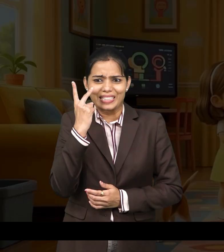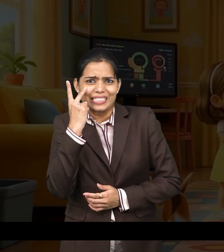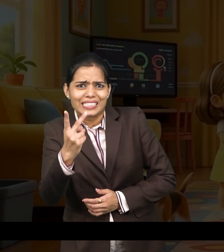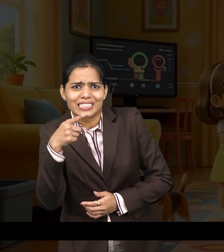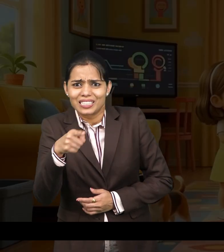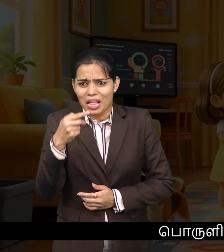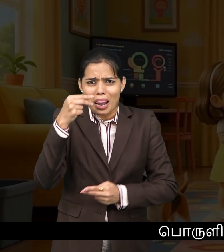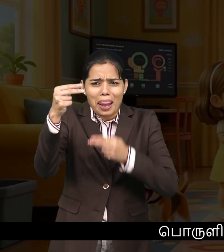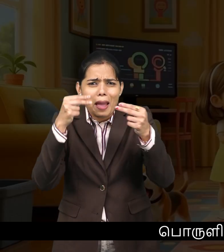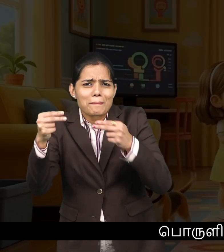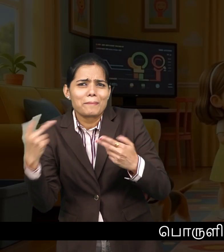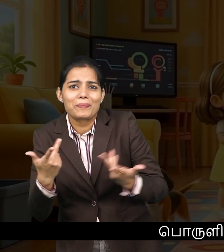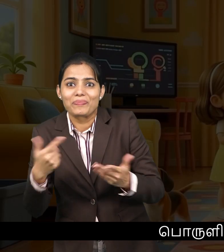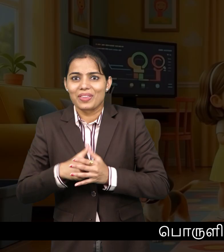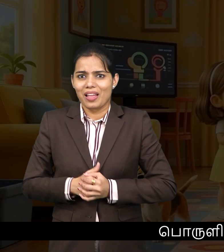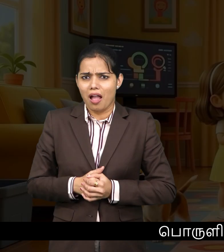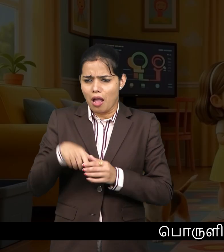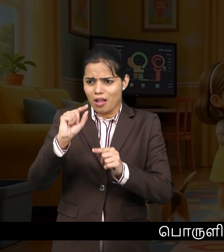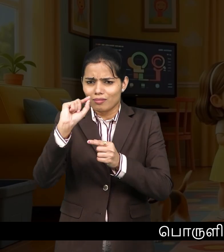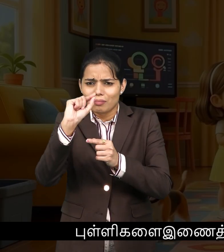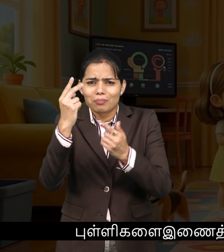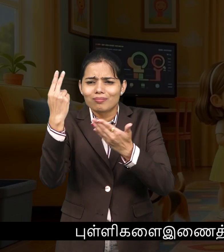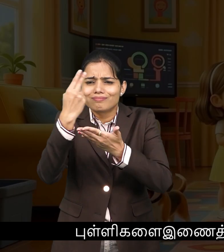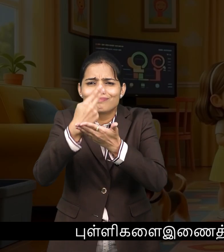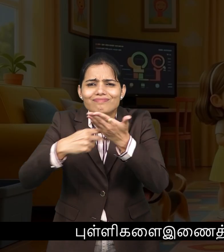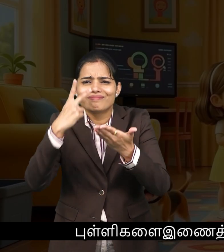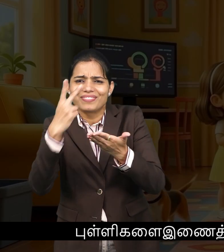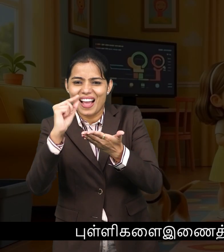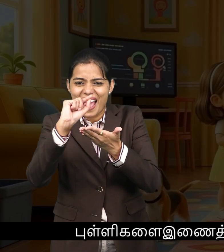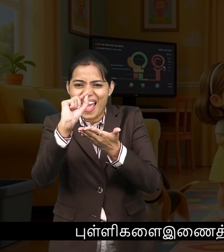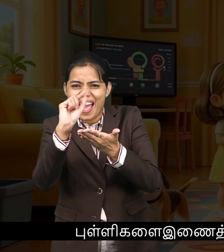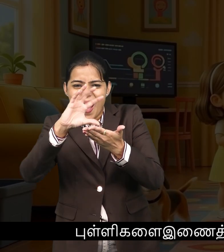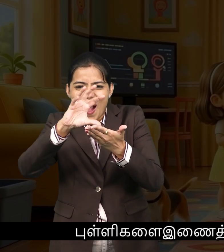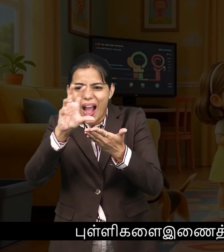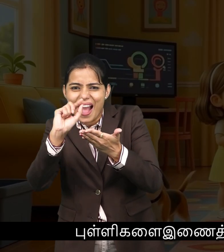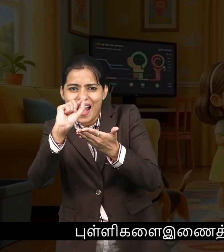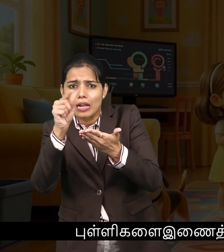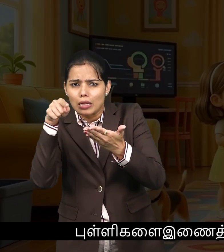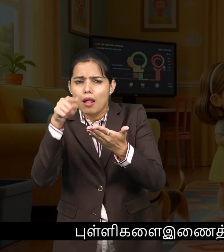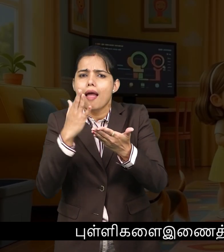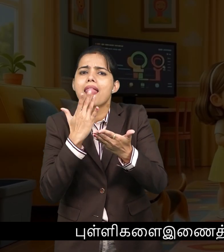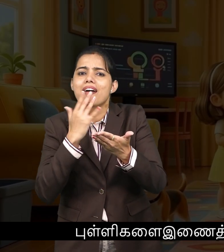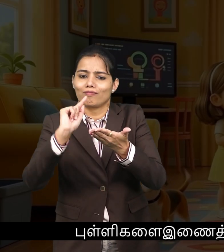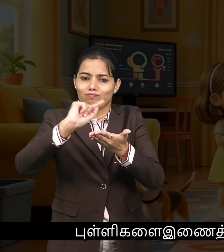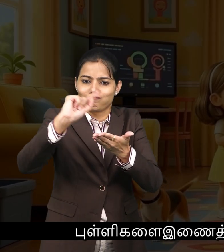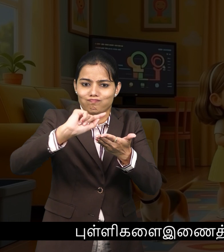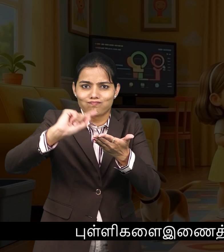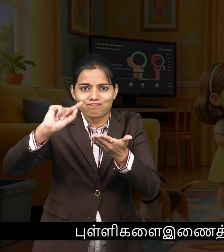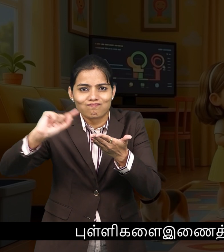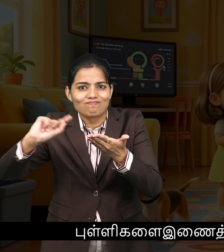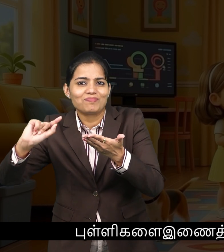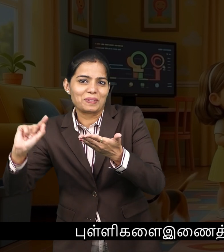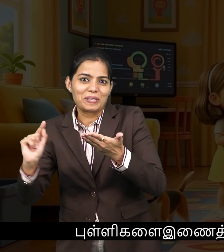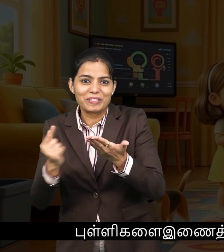செயற்பாடு. பொருளின் பெயரை எழுதுங்கள். புள்ளிகளை இணைத்து படத்திற்கு வண்ணம் தீட்டுங்கள்.